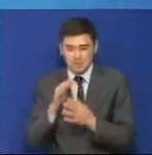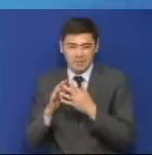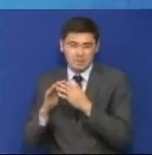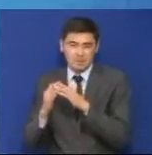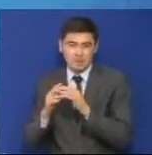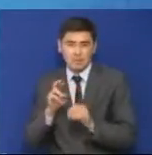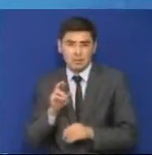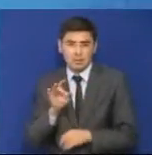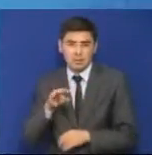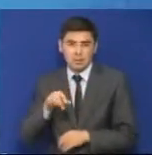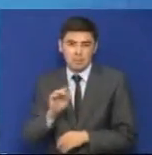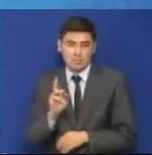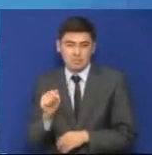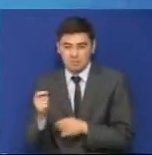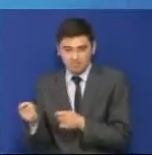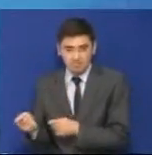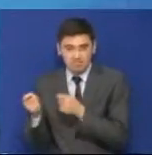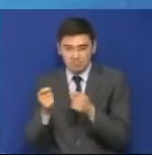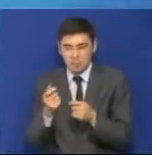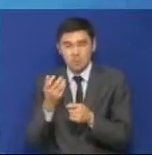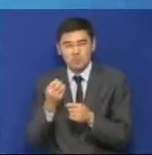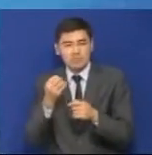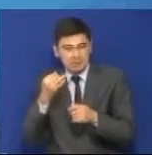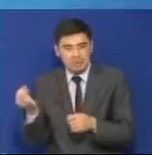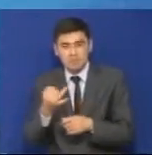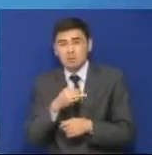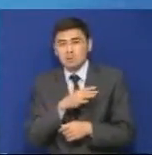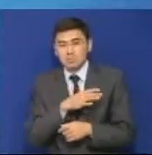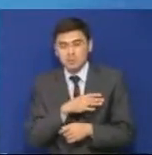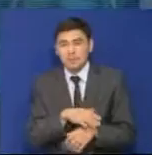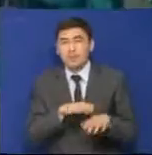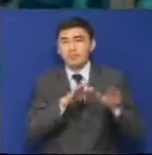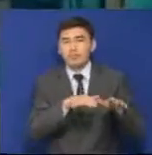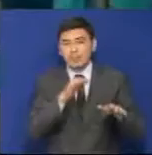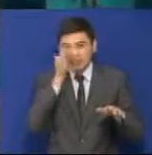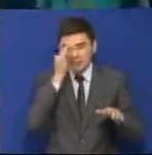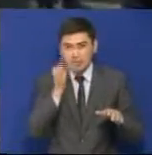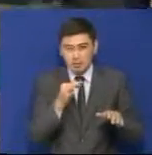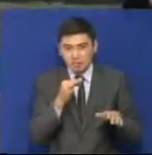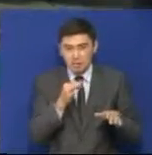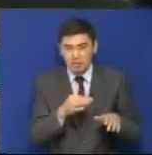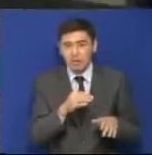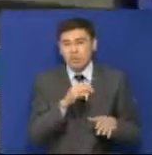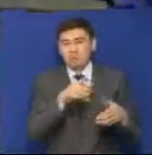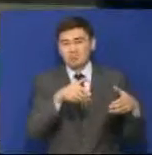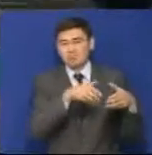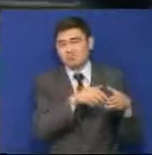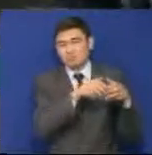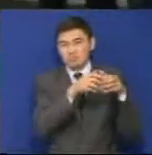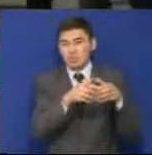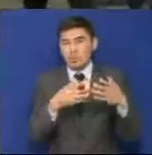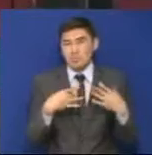жәрменкесі бұл жолы ерекше әрі қызықты өтті. Себебі сауда орнында неміс халқының Октоберфест мерекесі ұйымдастырылды.